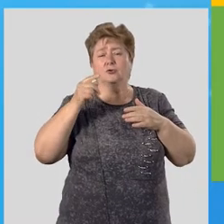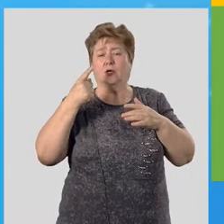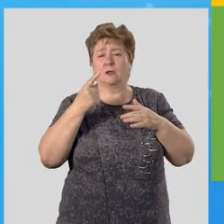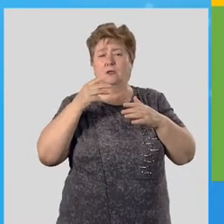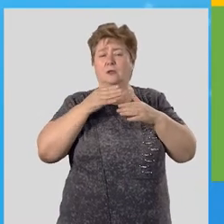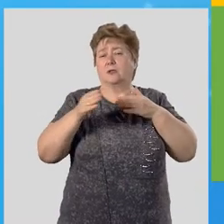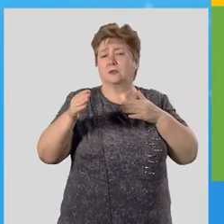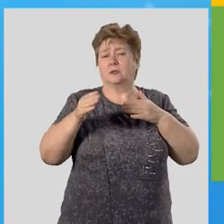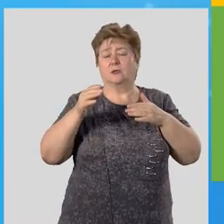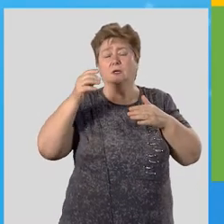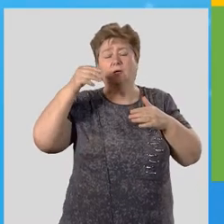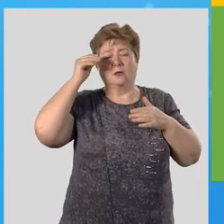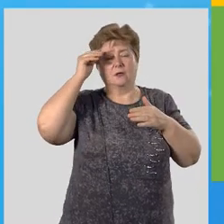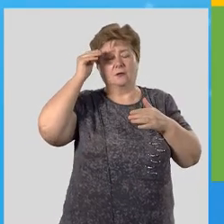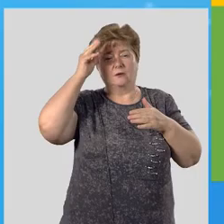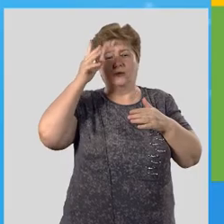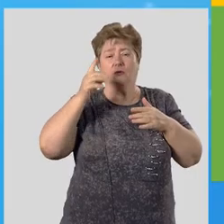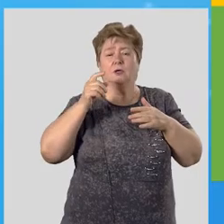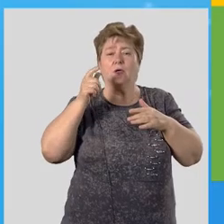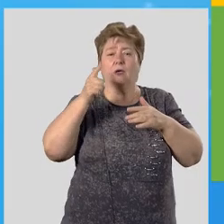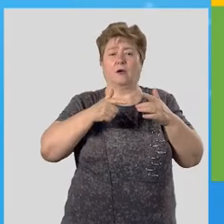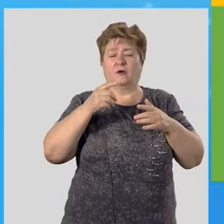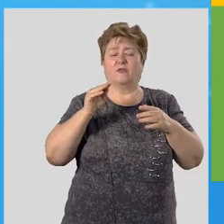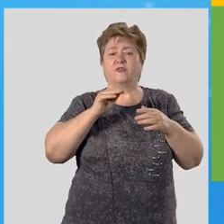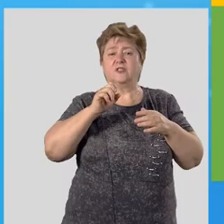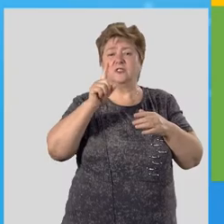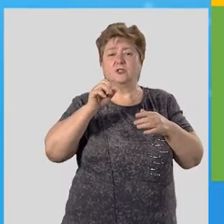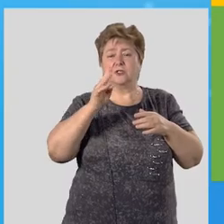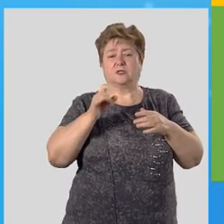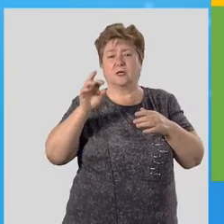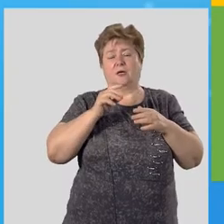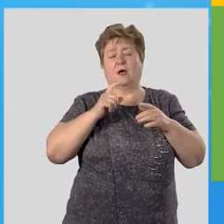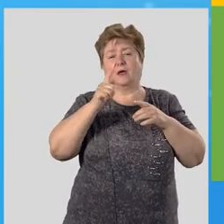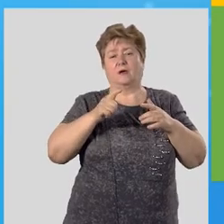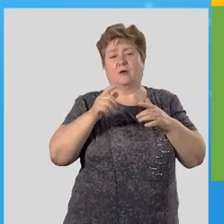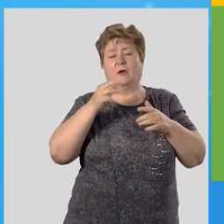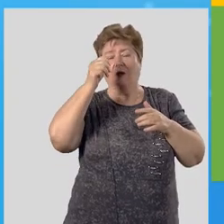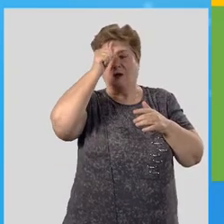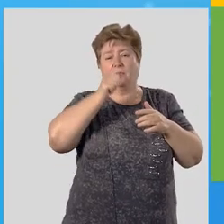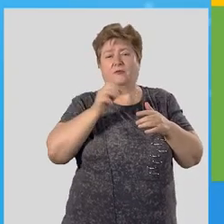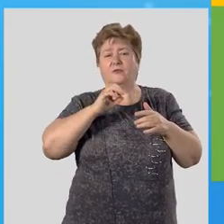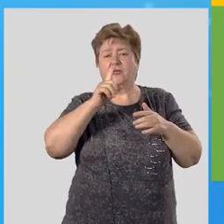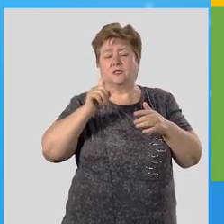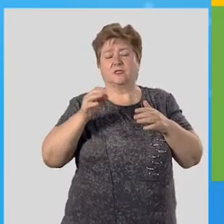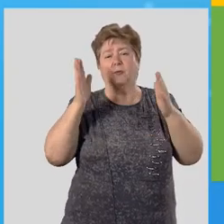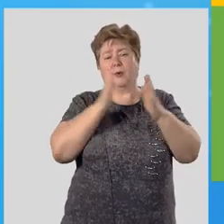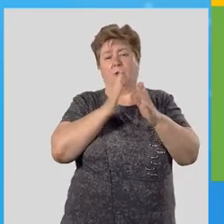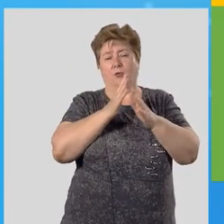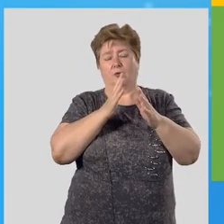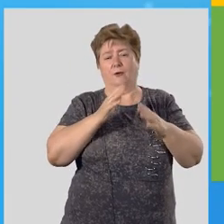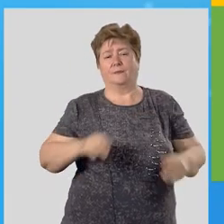разделов географии – это физическая география, от греческого слова «физис» – «природа».